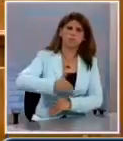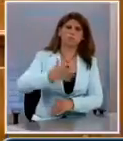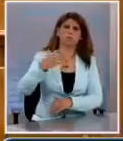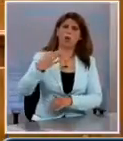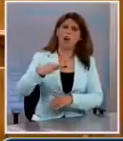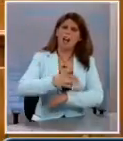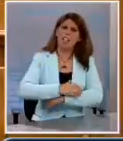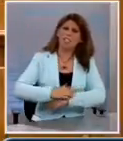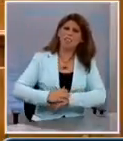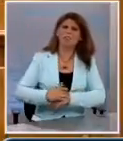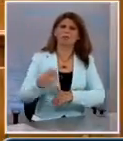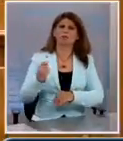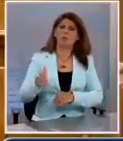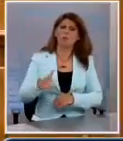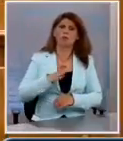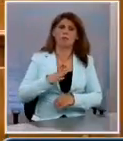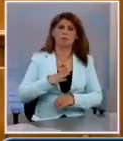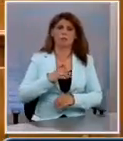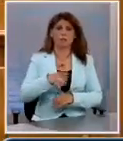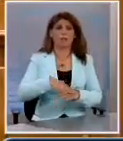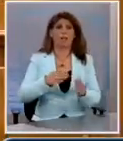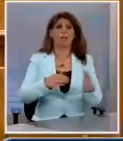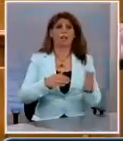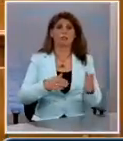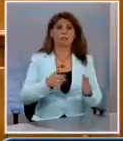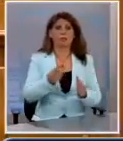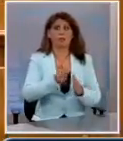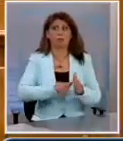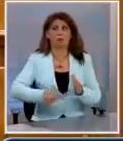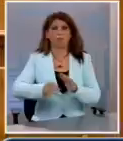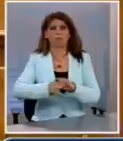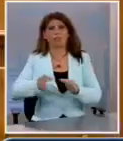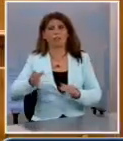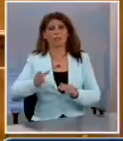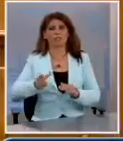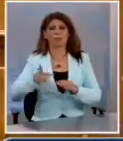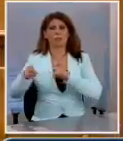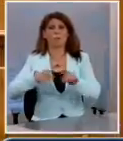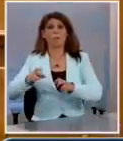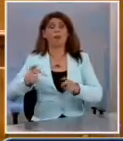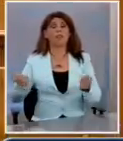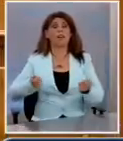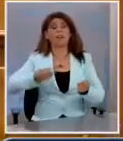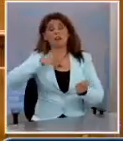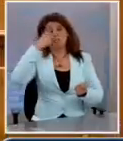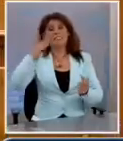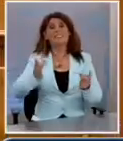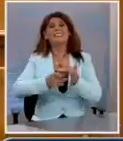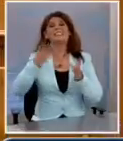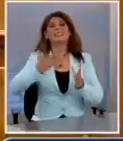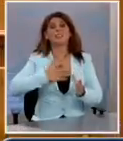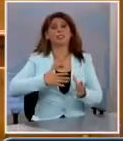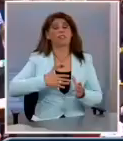για τους οποίους ήθεν κόπτεται. Αλλά δεν είστε αριστερός. Οπορτουνιστής είστε που θα κάνει τα πάντα για να κάτσει στην καρέκλα.